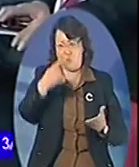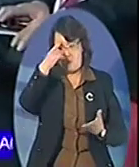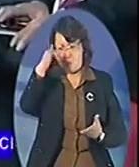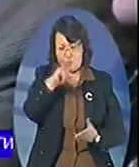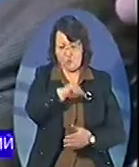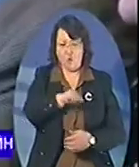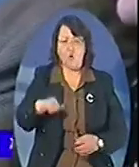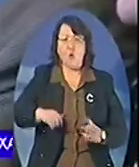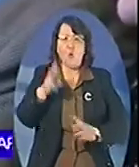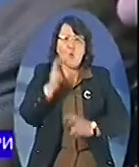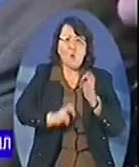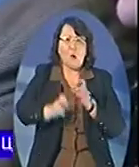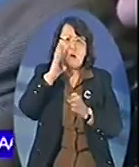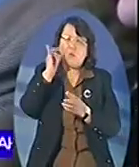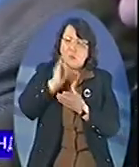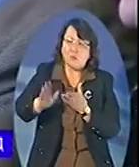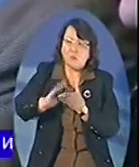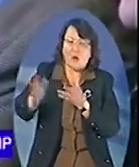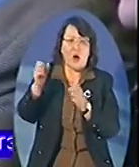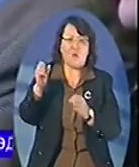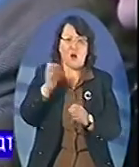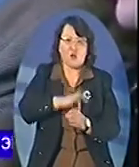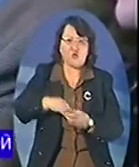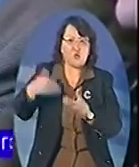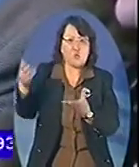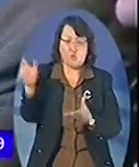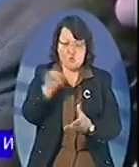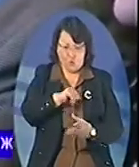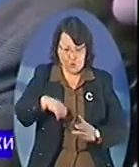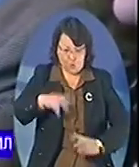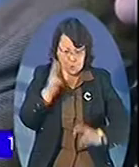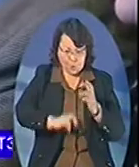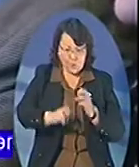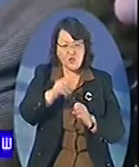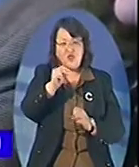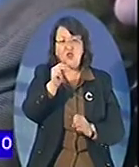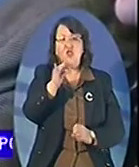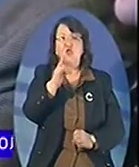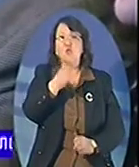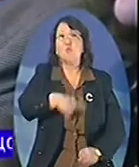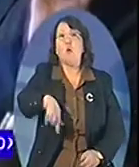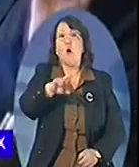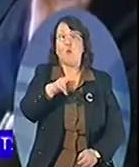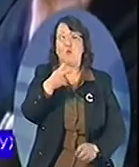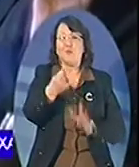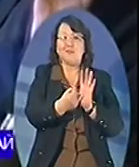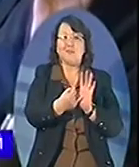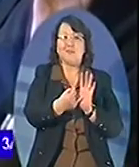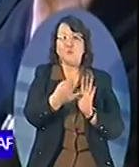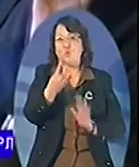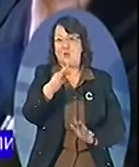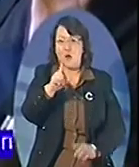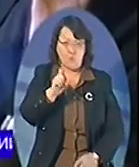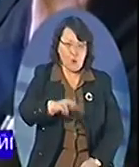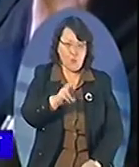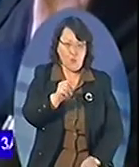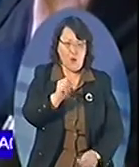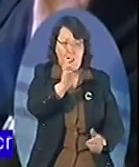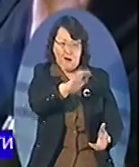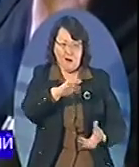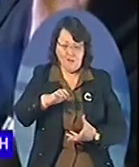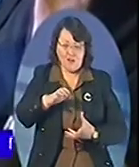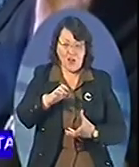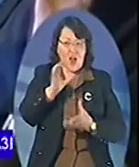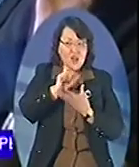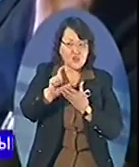оны эхэнд Чингис бандын хөрөнгөнөөс үлдсэн 364 тэрбум төгрөгийг экспортын бүтээгдэхүүн үйлдвэрлэх шин төслүүд